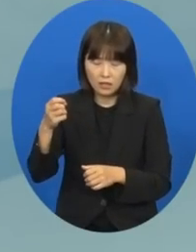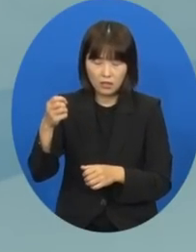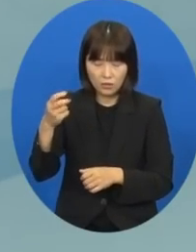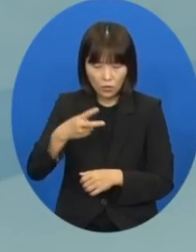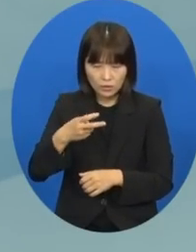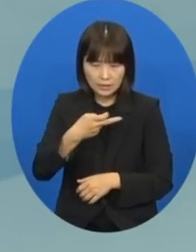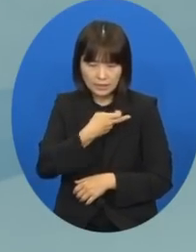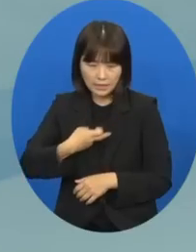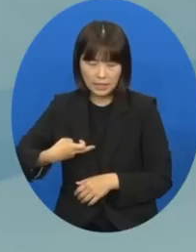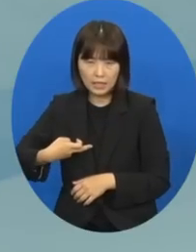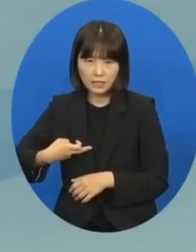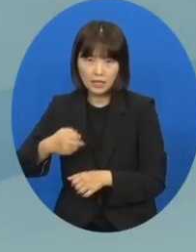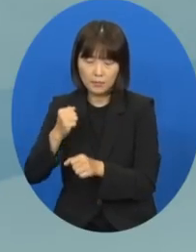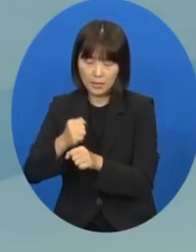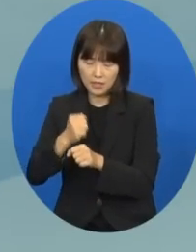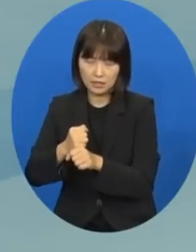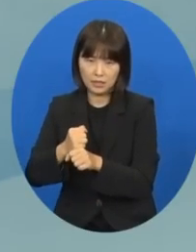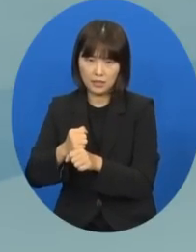제자화시키다라는 것이죠.